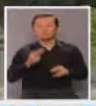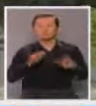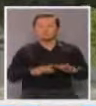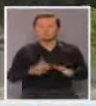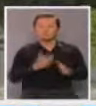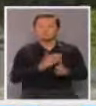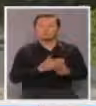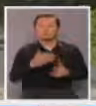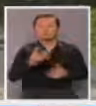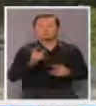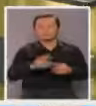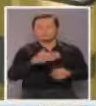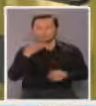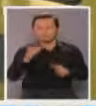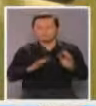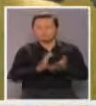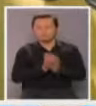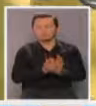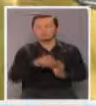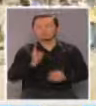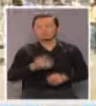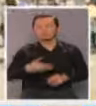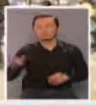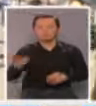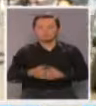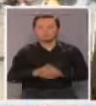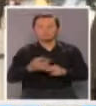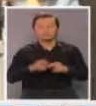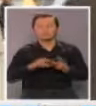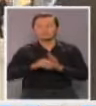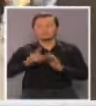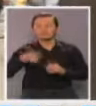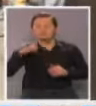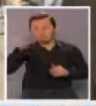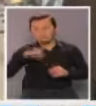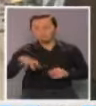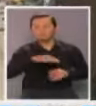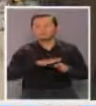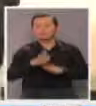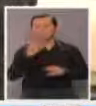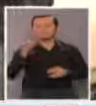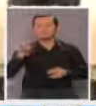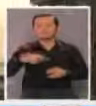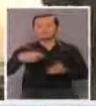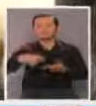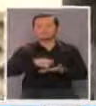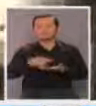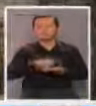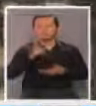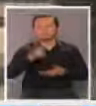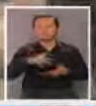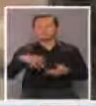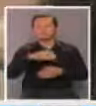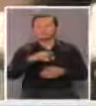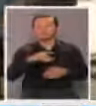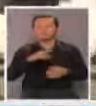отвечают: езжай на такси. Некоторые кондукторы хоть и знают требования, но не выполняют их. Требуют плату за проезд у пассажиров с